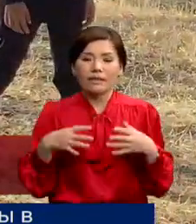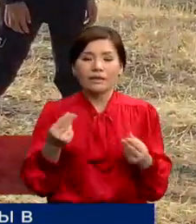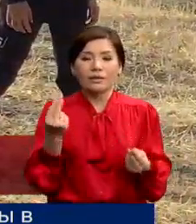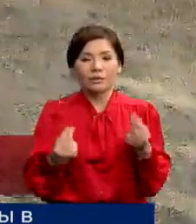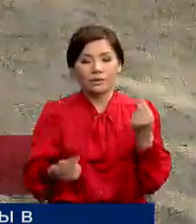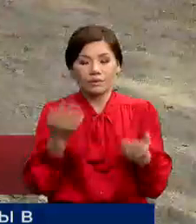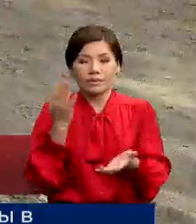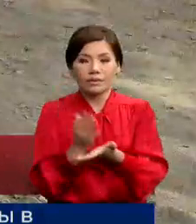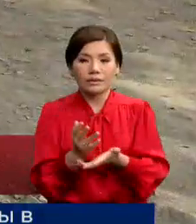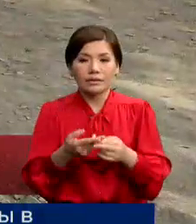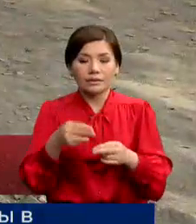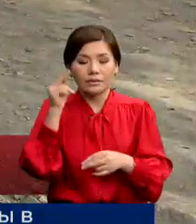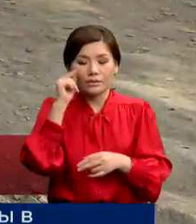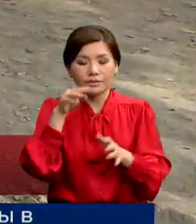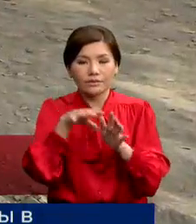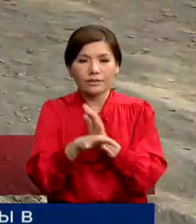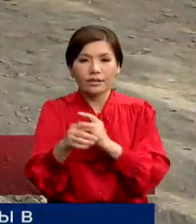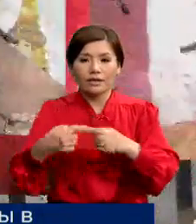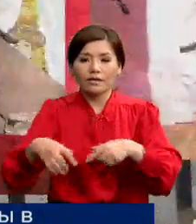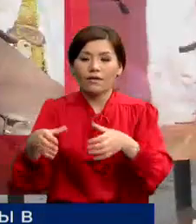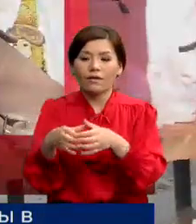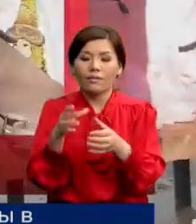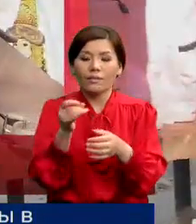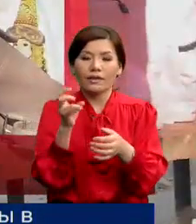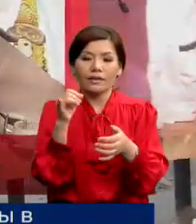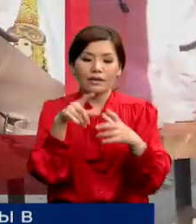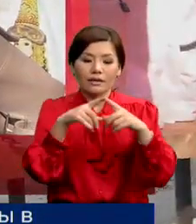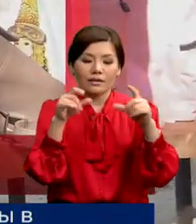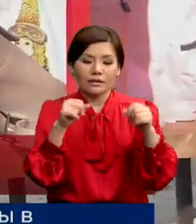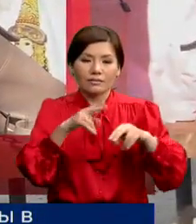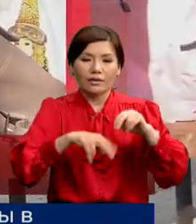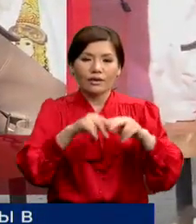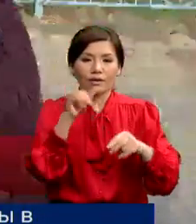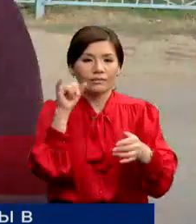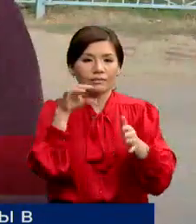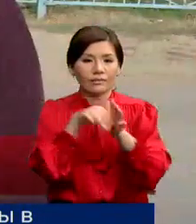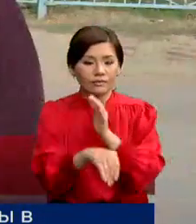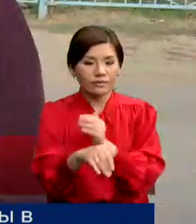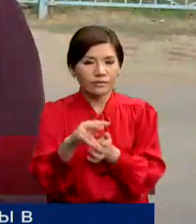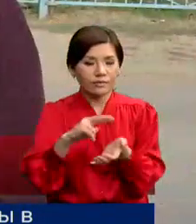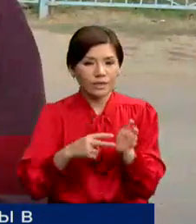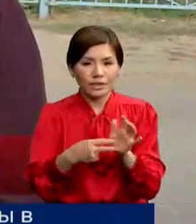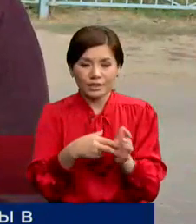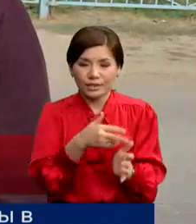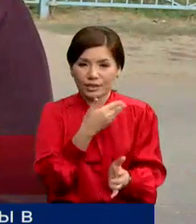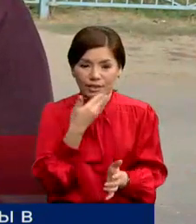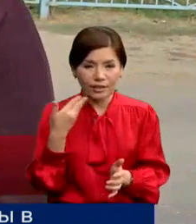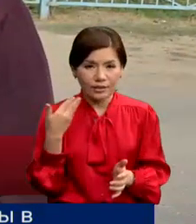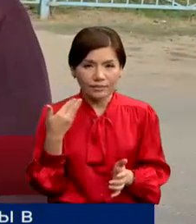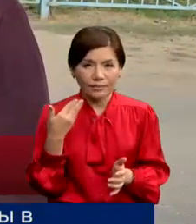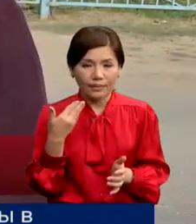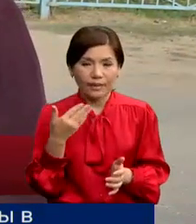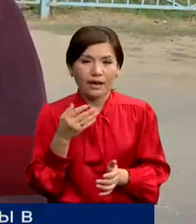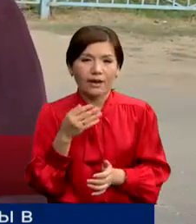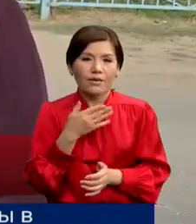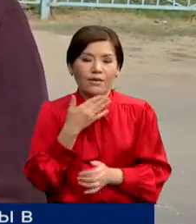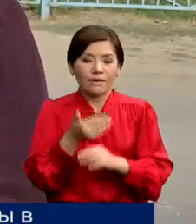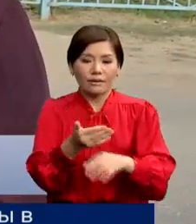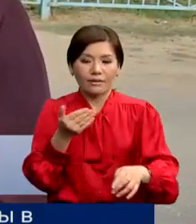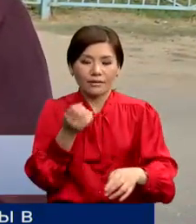түлектер тартуы етіпті. Ал мердігердің міндетіне мектепке жапсырлай нысан соғу қаралмапты. Ертең ертең кетеді, обедте